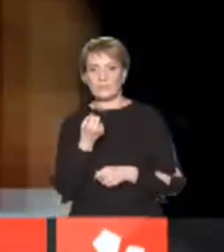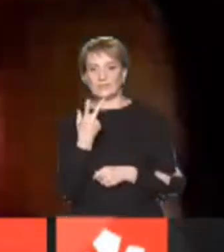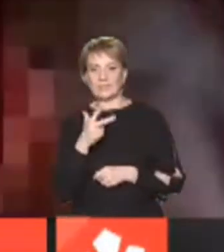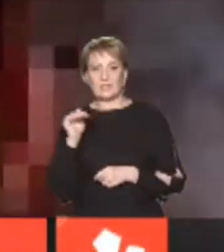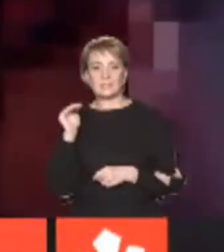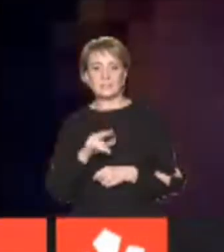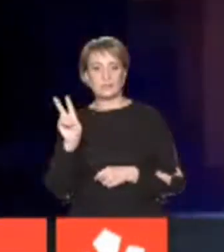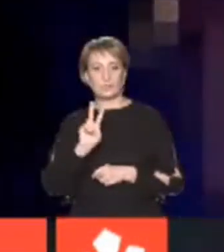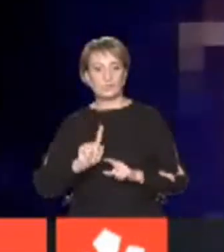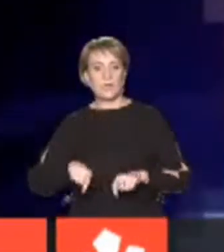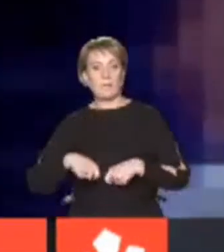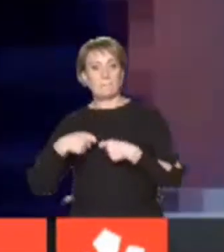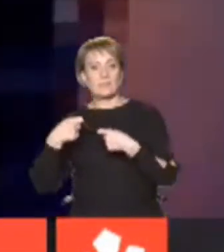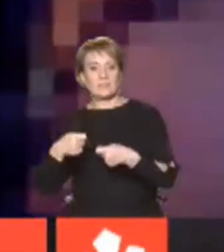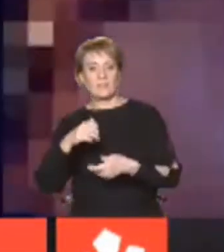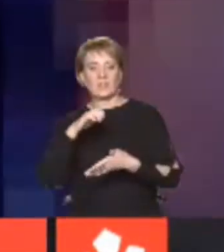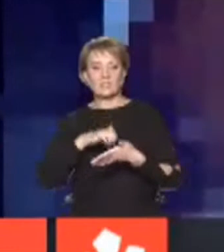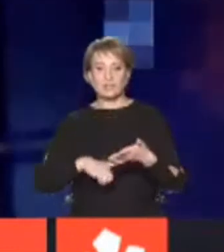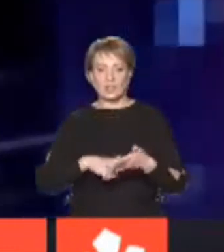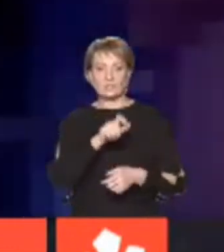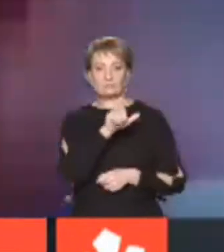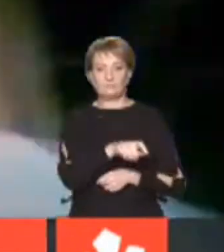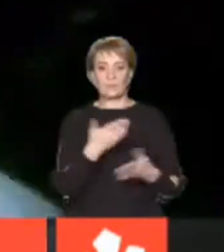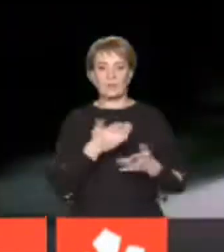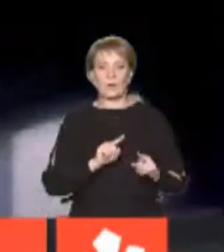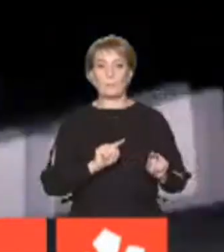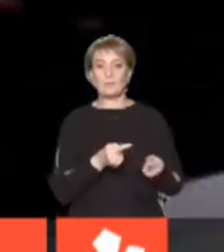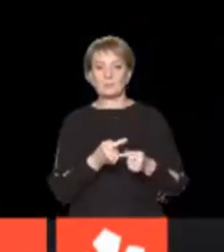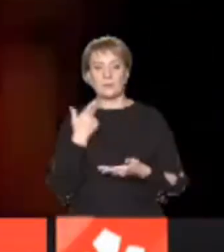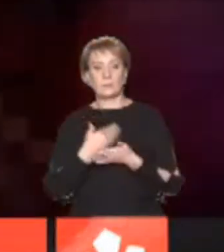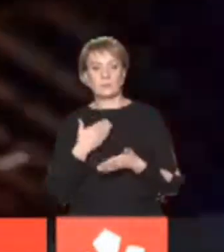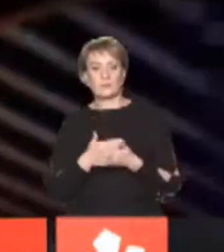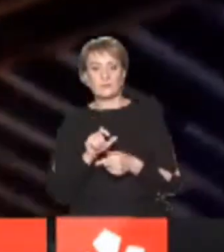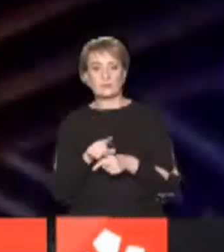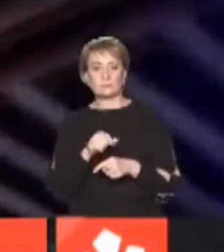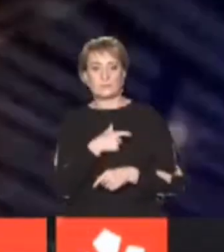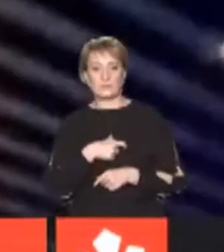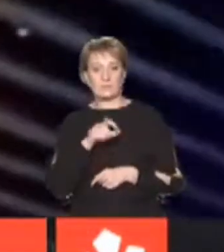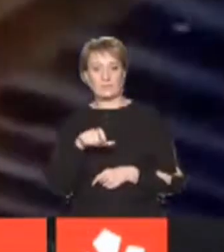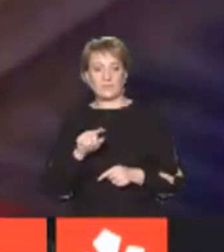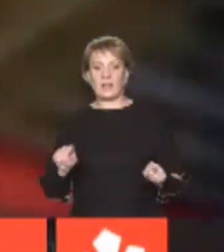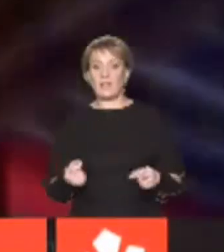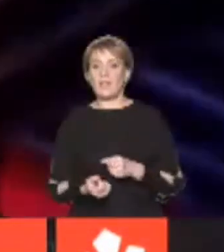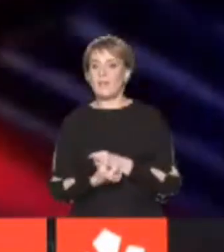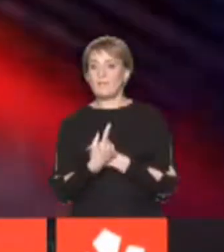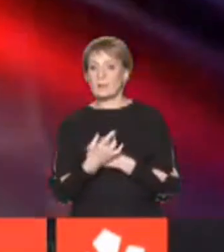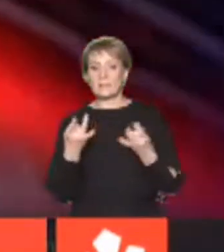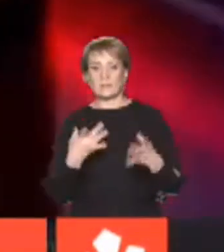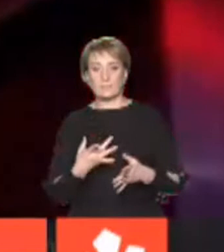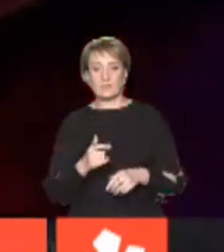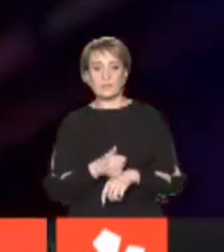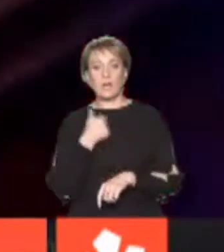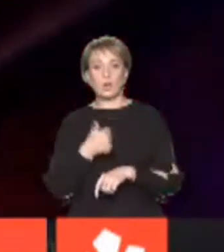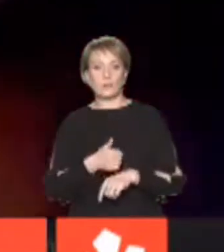передавали через посередника, якого затримали. Утім, повідомити про підозру самому депутату – виявилось непросто, бо генеральна прокурорка